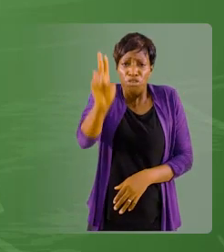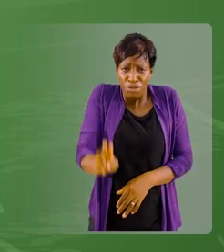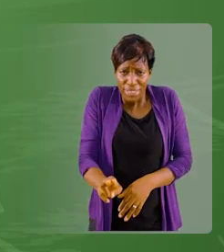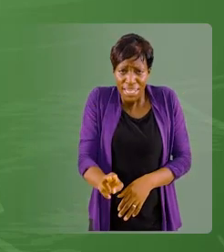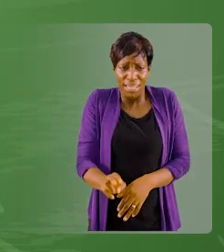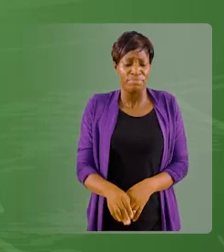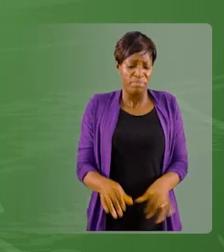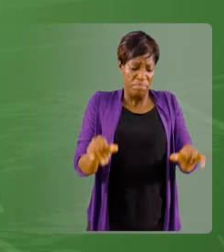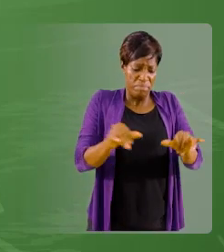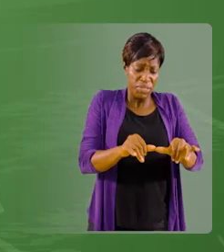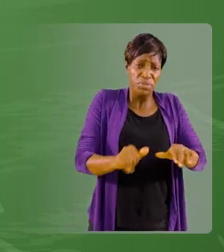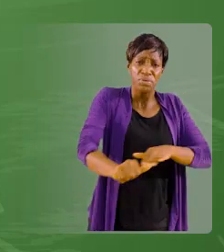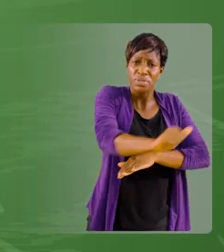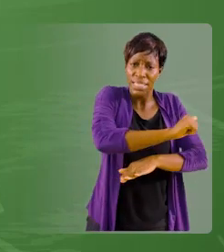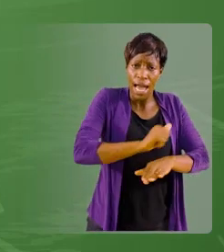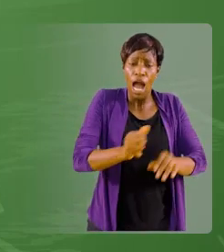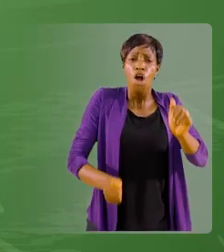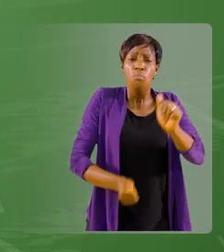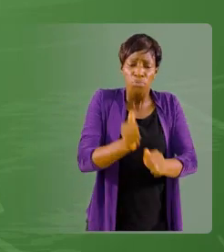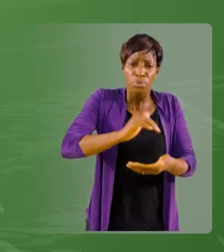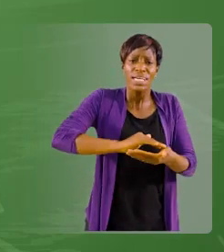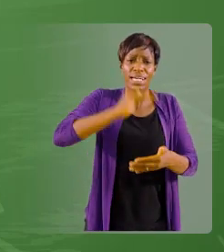mesure d'air plus grandes que le mètre carré.